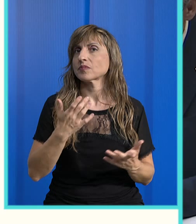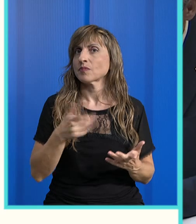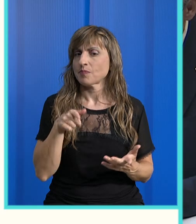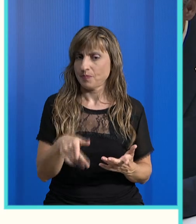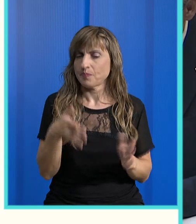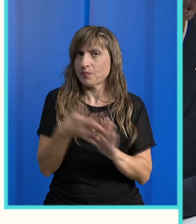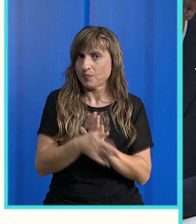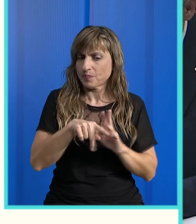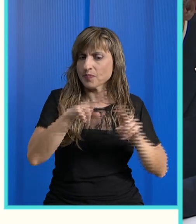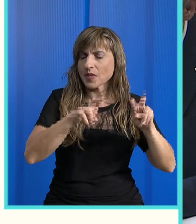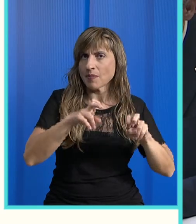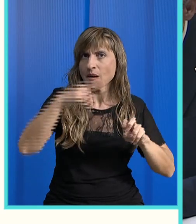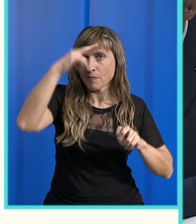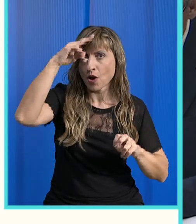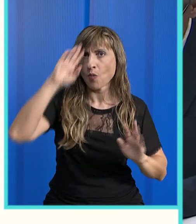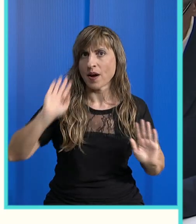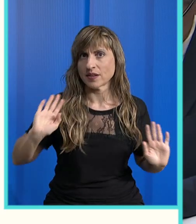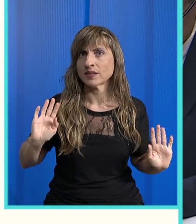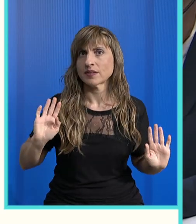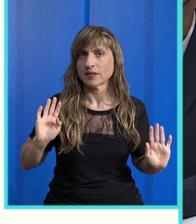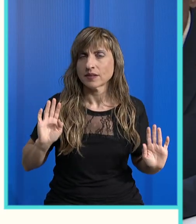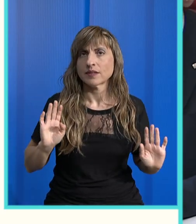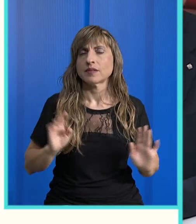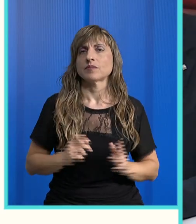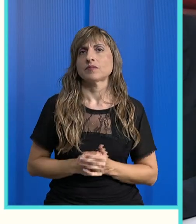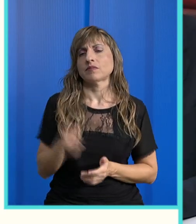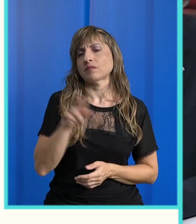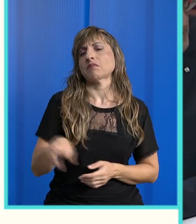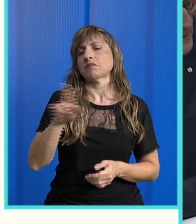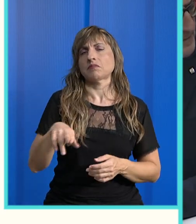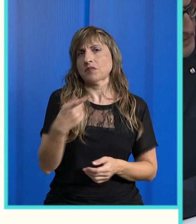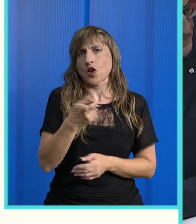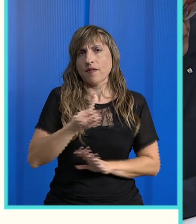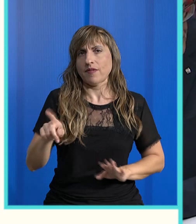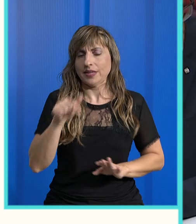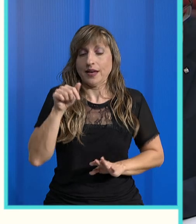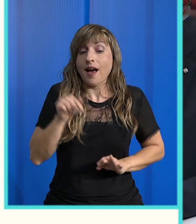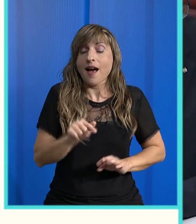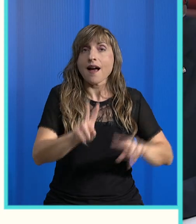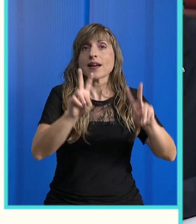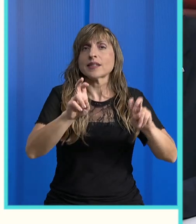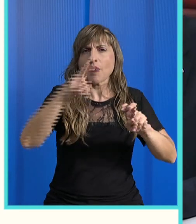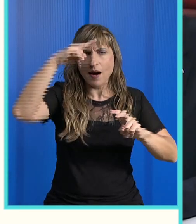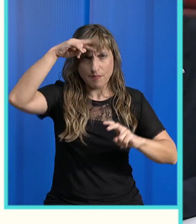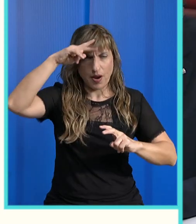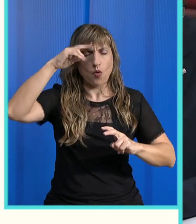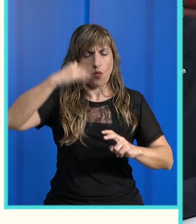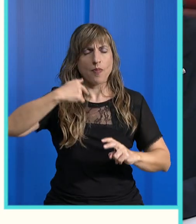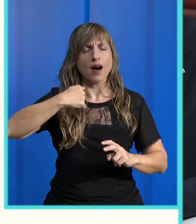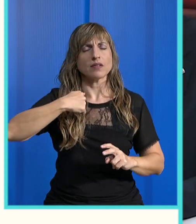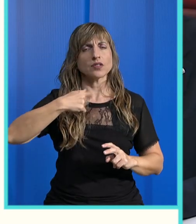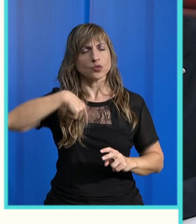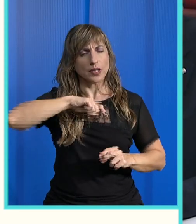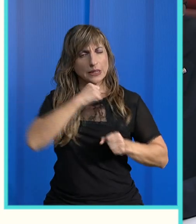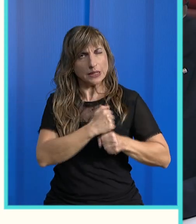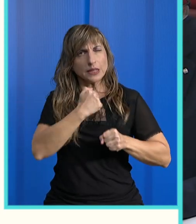preocupants i no cal incidir més perquè és un dels temes que ens preocupa i que ens ocupa